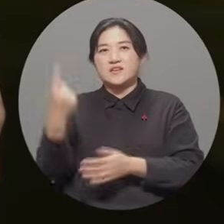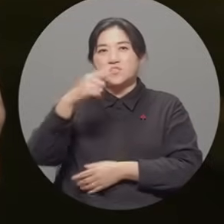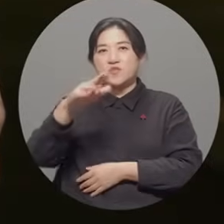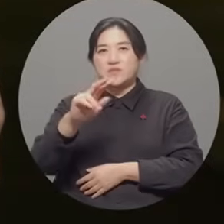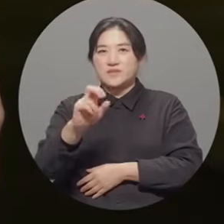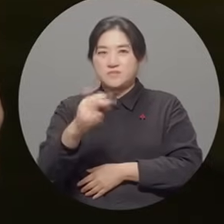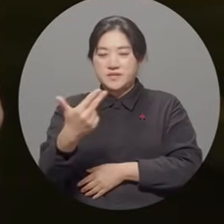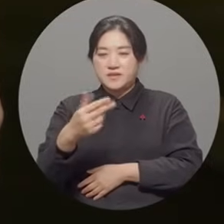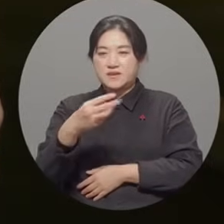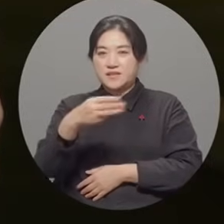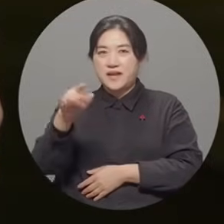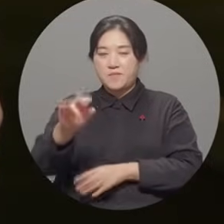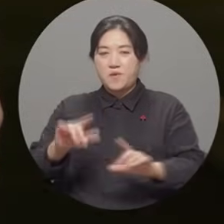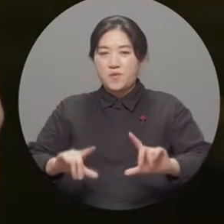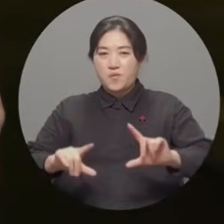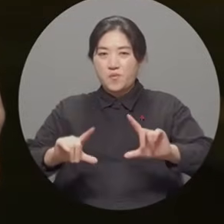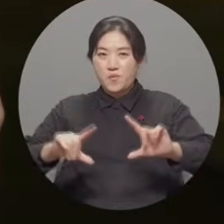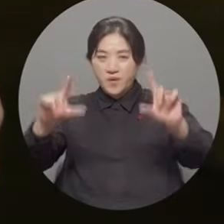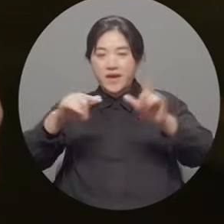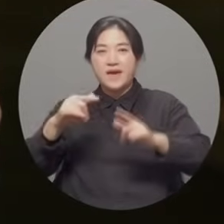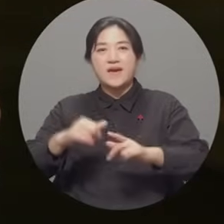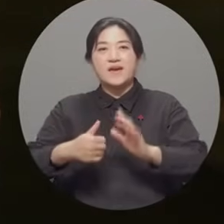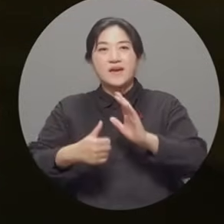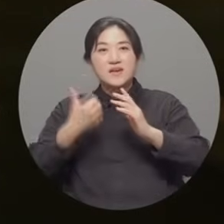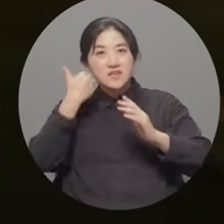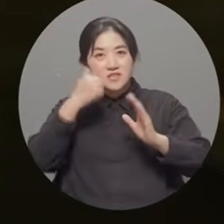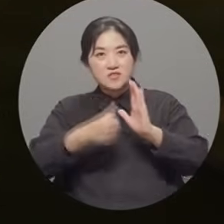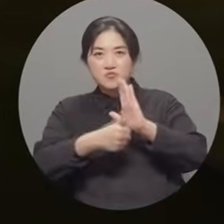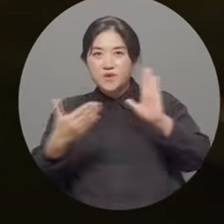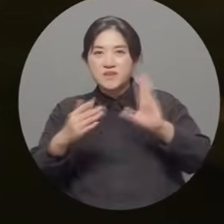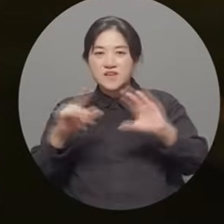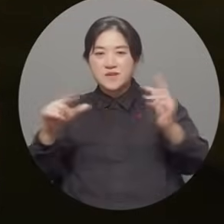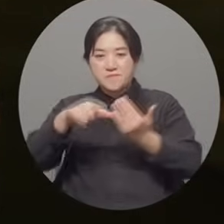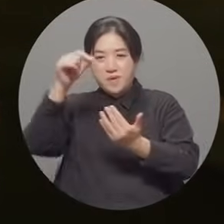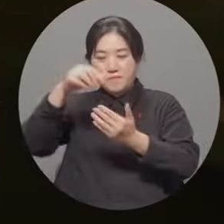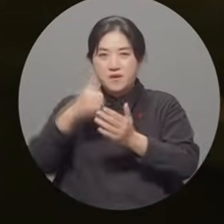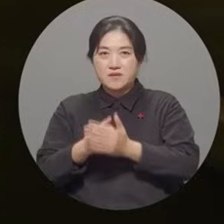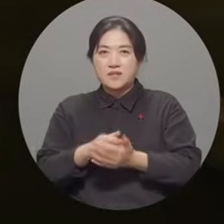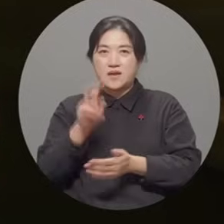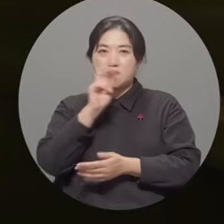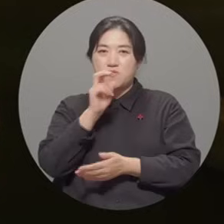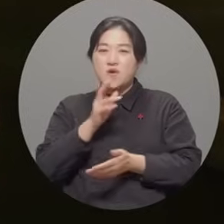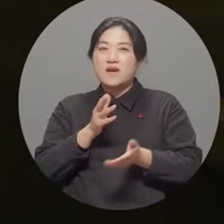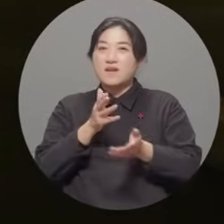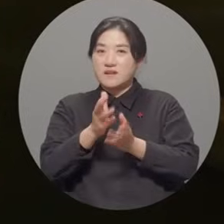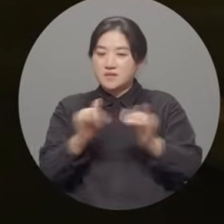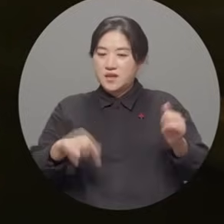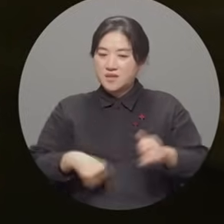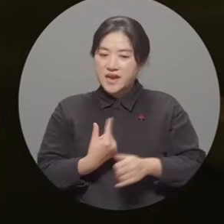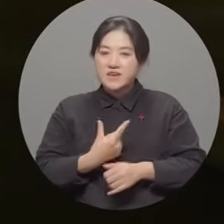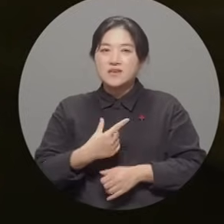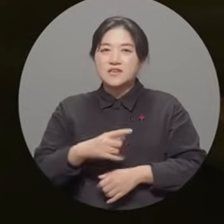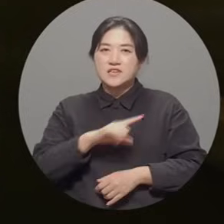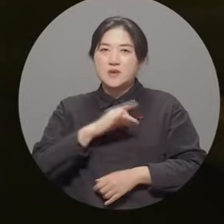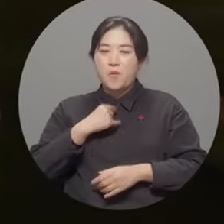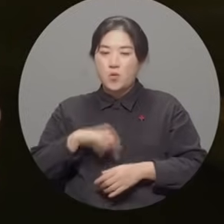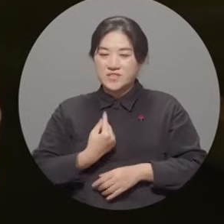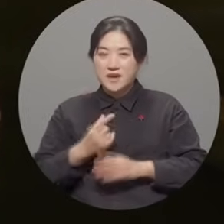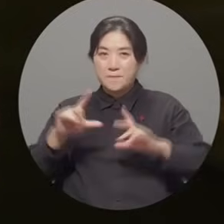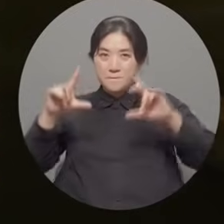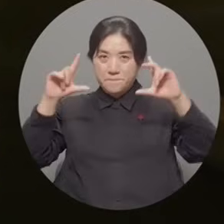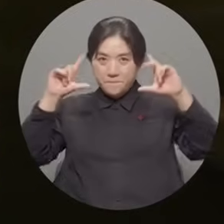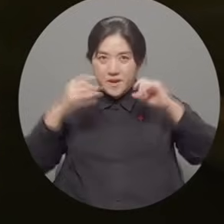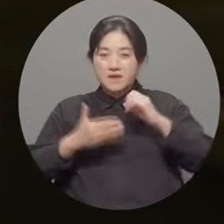1927년 타임이 올해의 인물 선정을 시작한 이후 연예인이 자신의 본업으로 또 단독으로 선정된 건 테일러